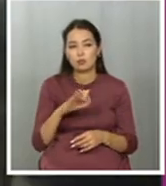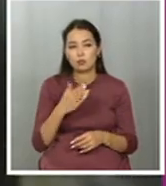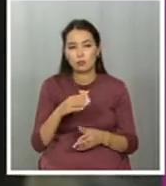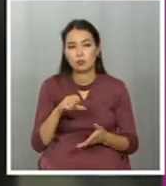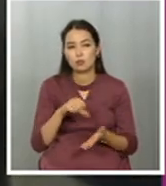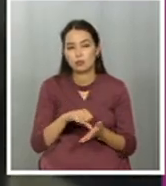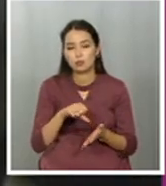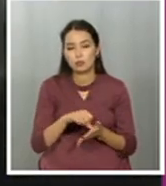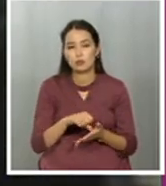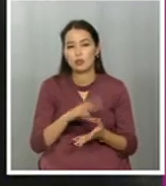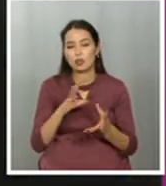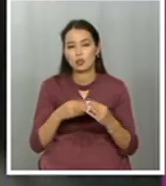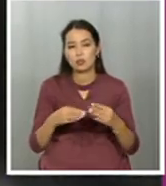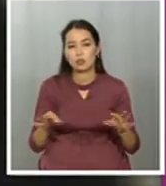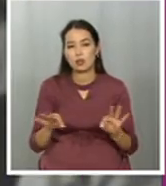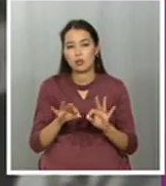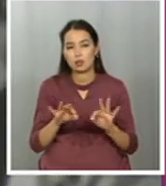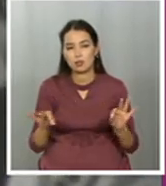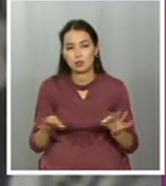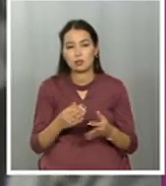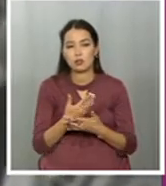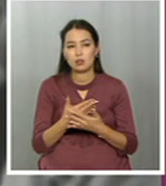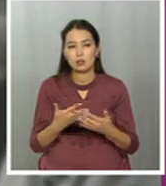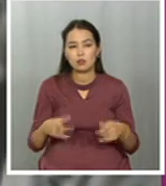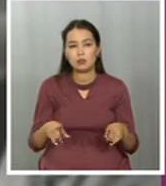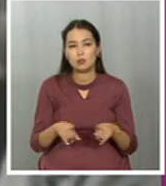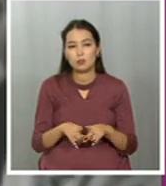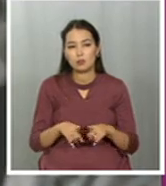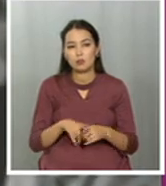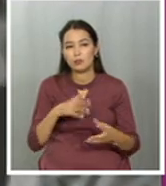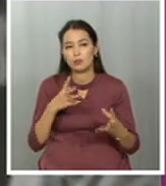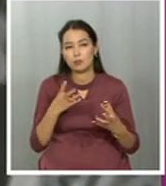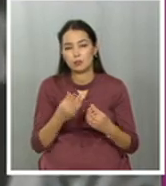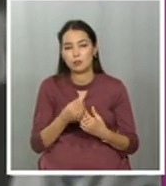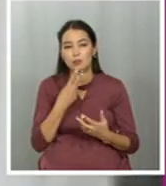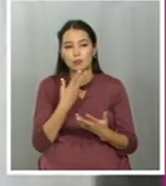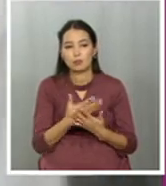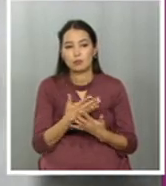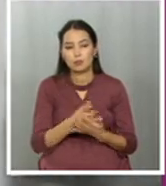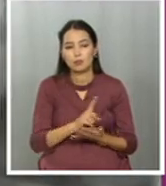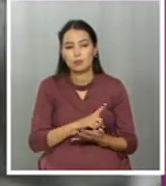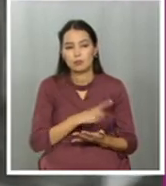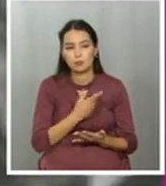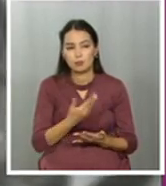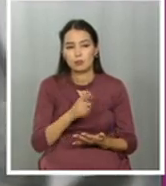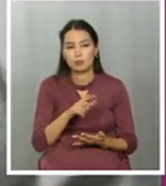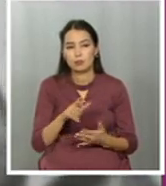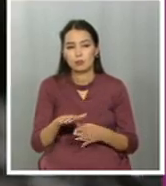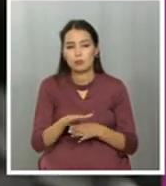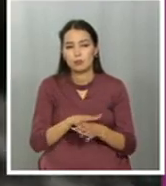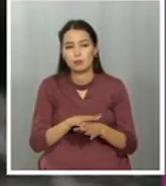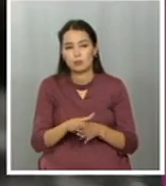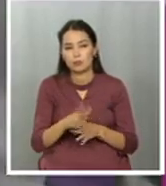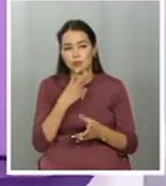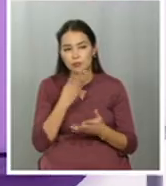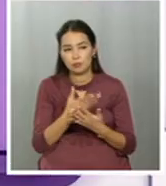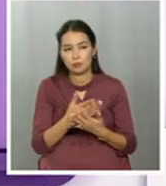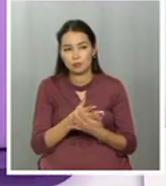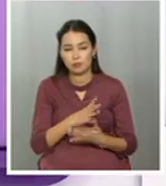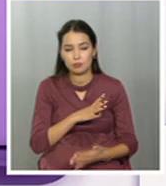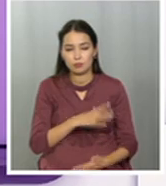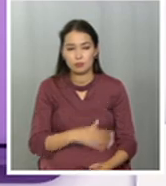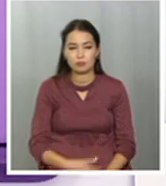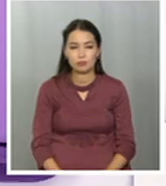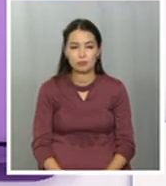аспаптар оркестрі ешқандай нотаға қарамай күмбірлетіп күй төккенде тыңдарманның төбе құйқасын шымырлатады.